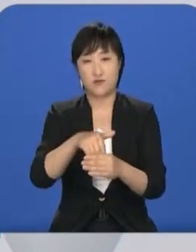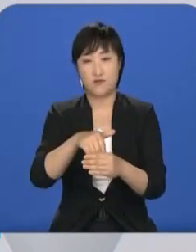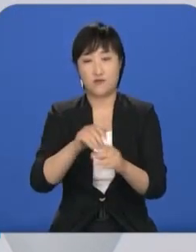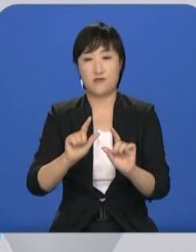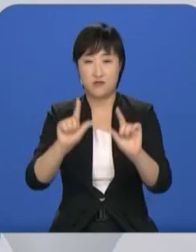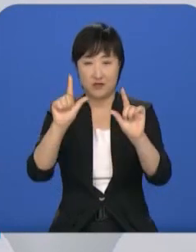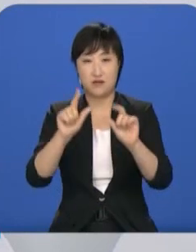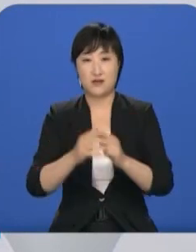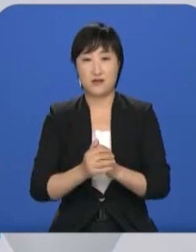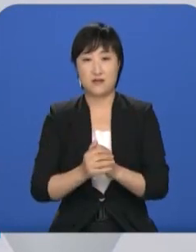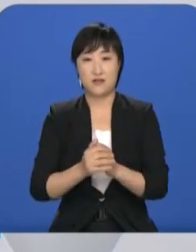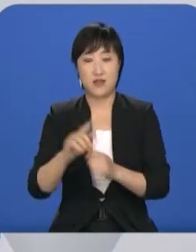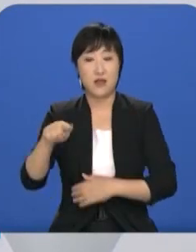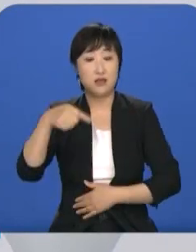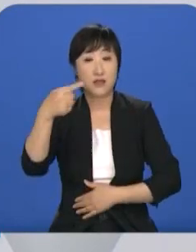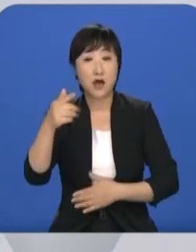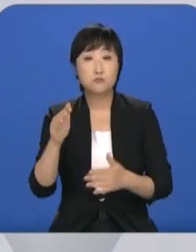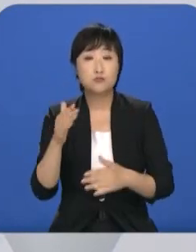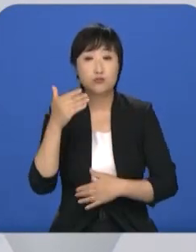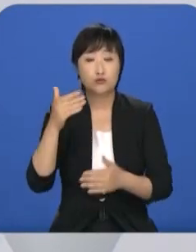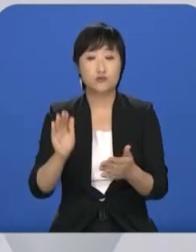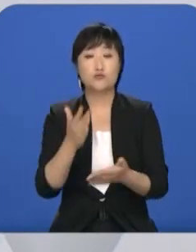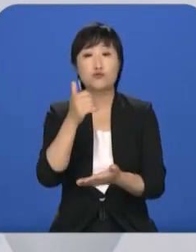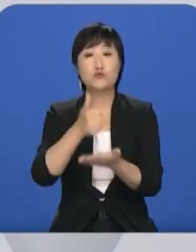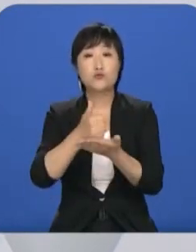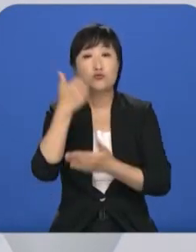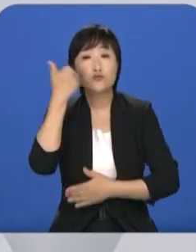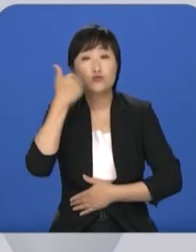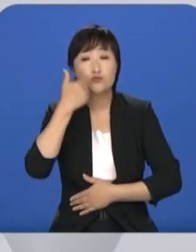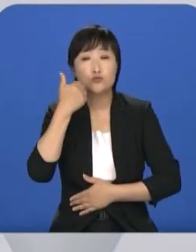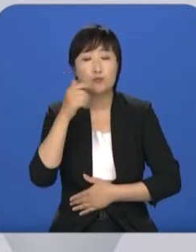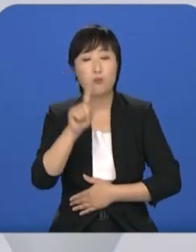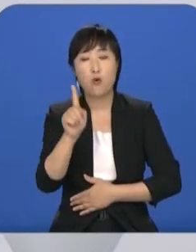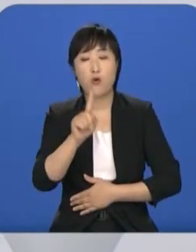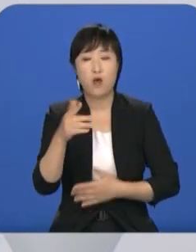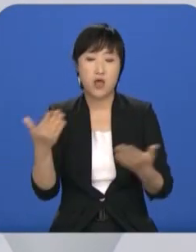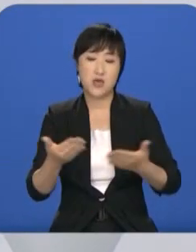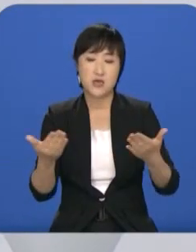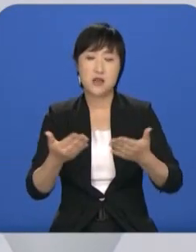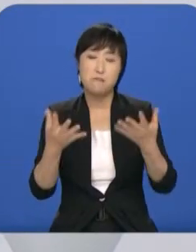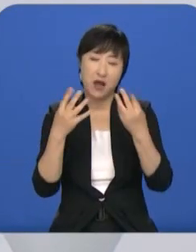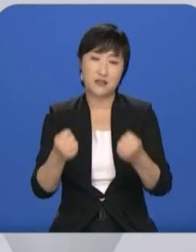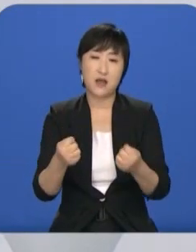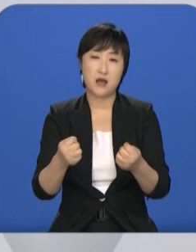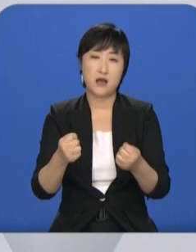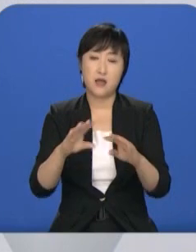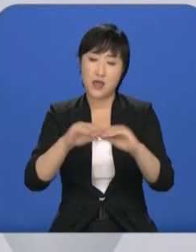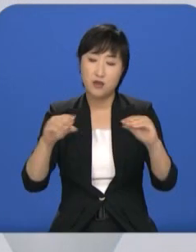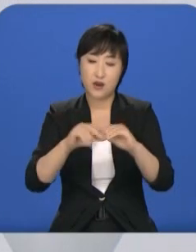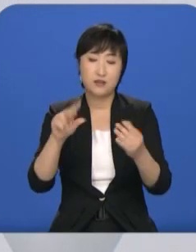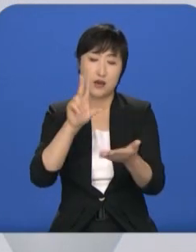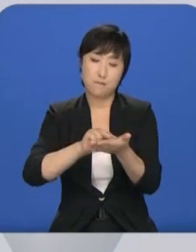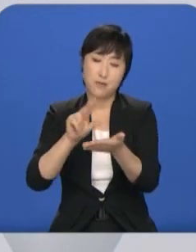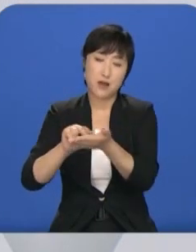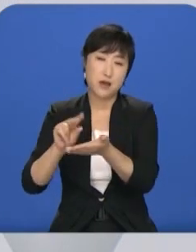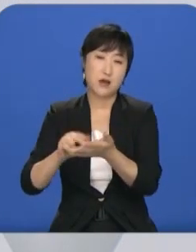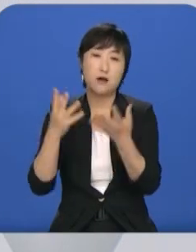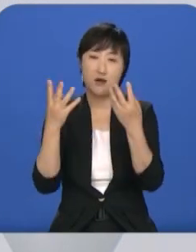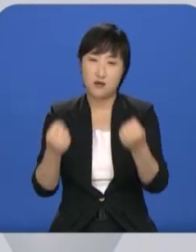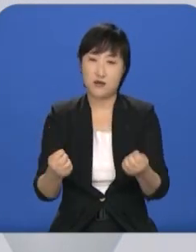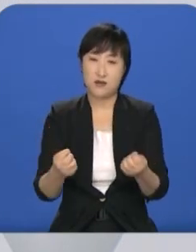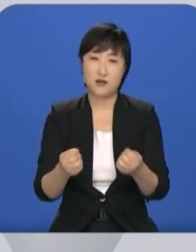선거입니다. 다음 군수는 해야 할 일도 많고 풀어야 할 숙제도